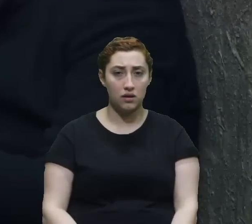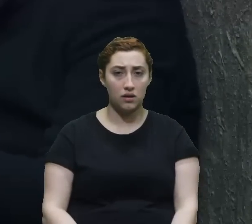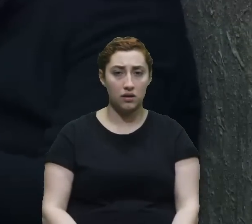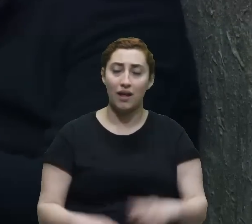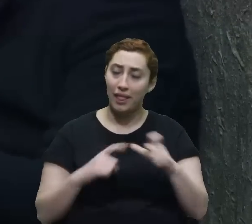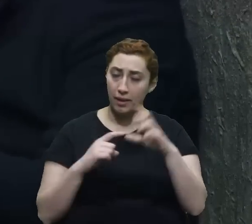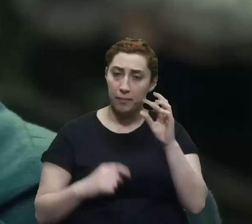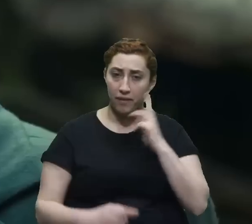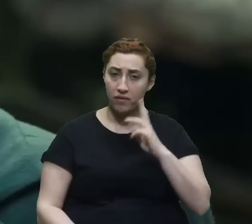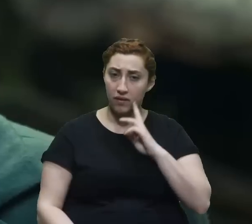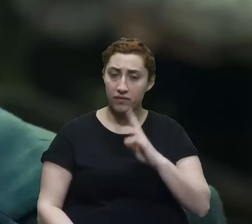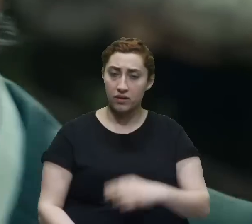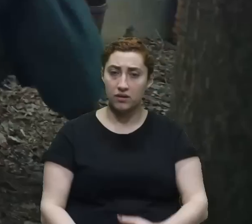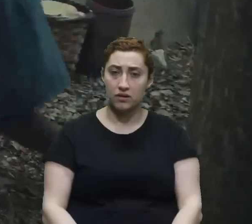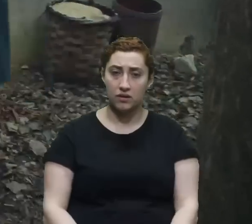Ethem Efendi.